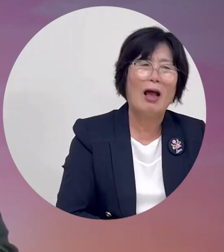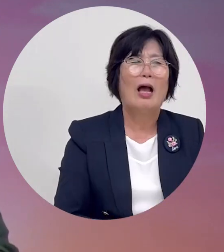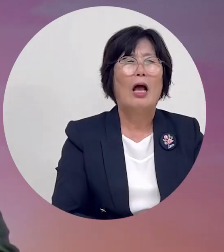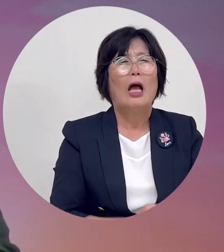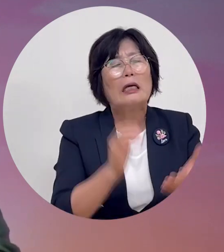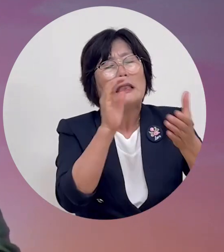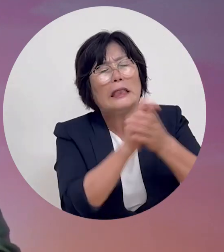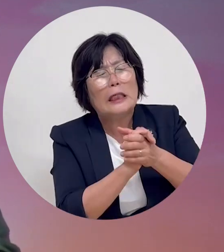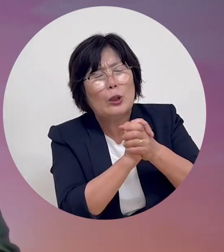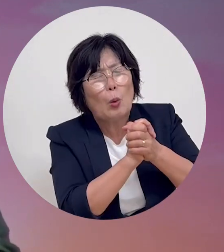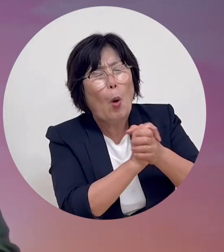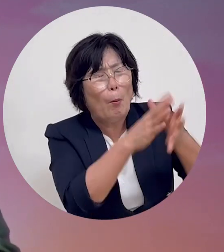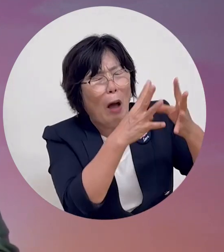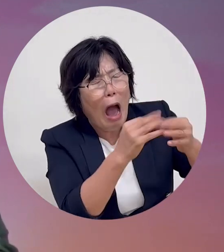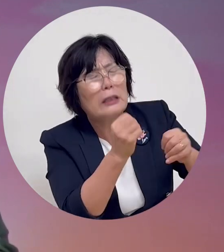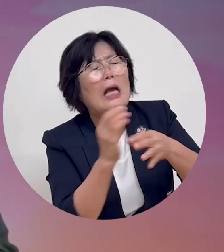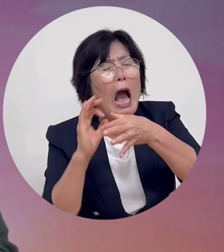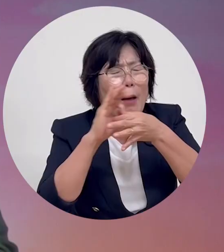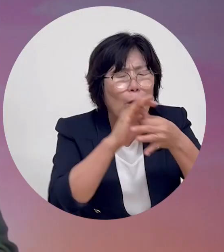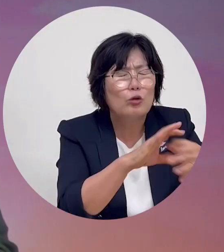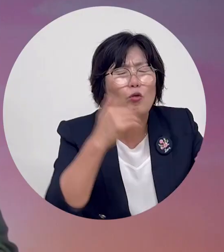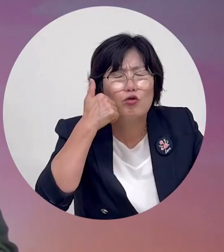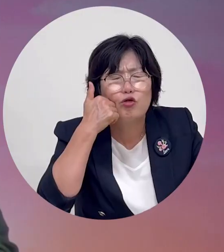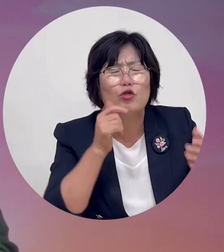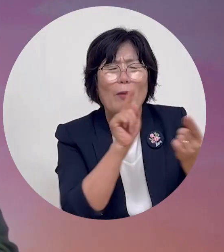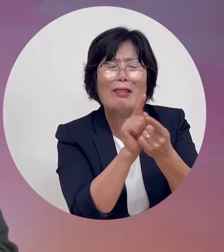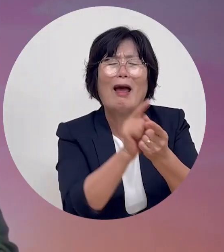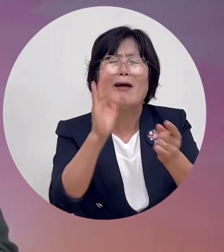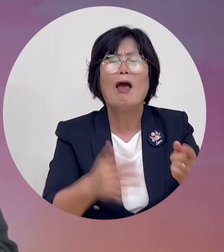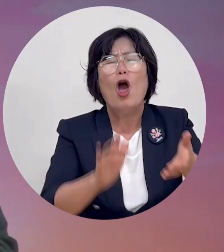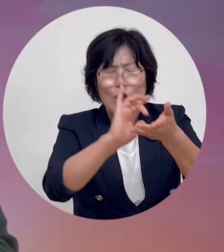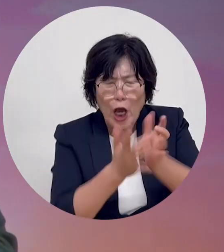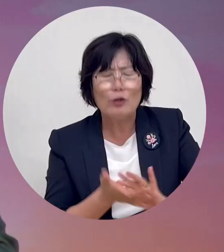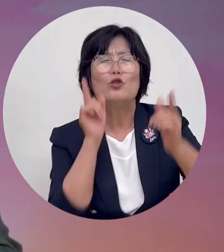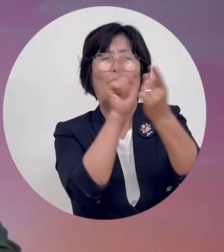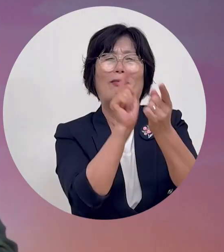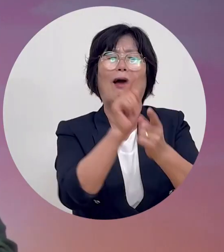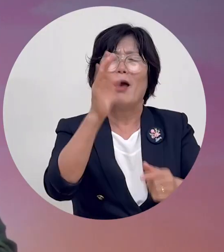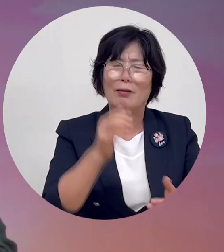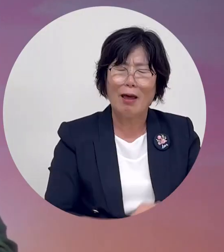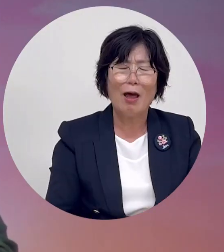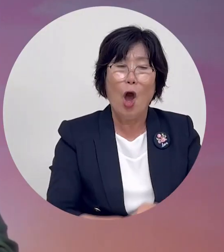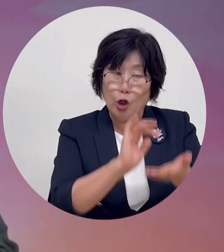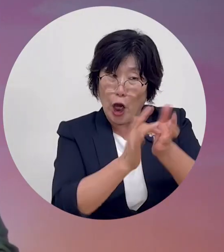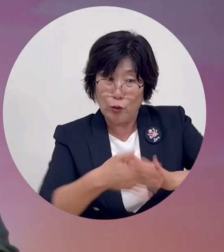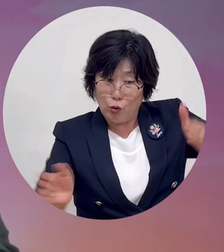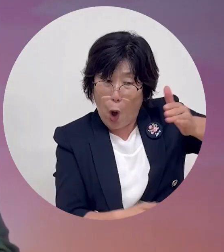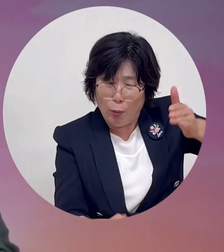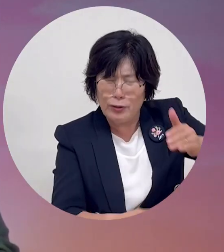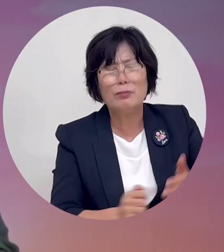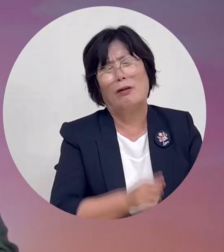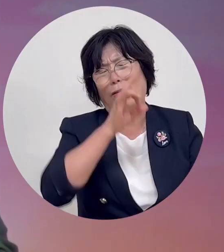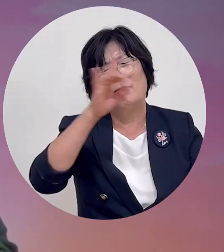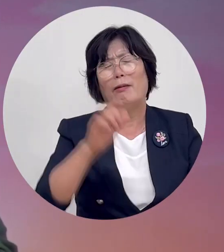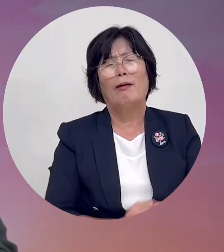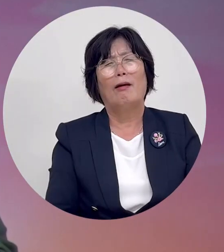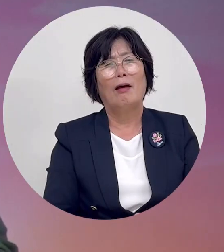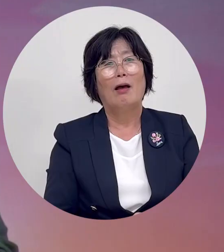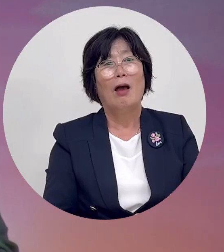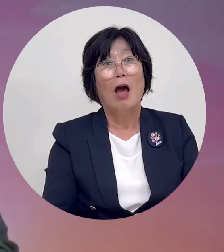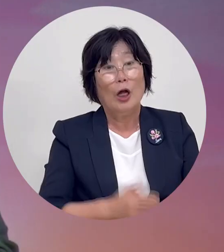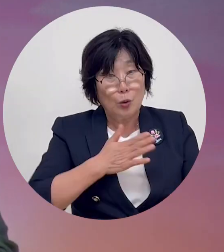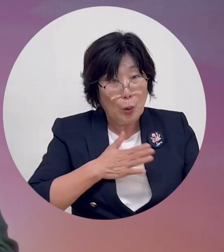누구를 만나야겠어요? 예수님을 만나야겠죠. 예, 저도 기도 많이 해야 돼요. 글쎄, 누구를 만나야